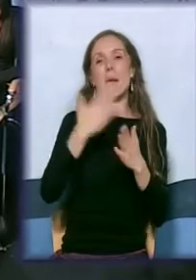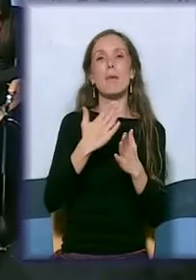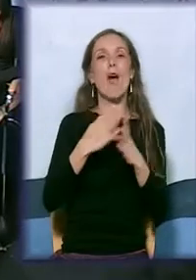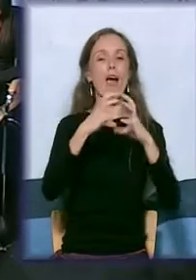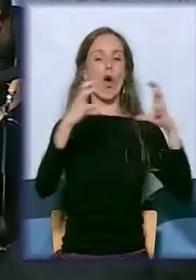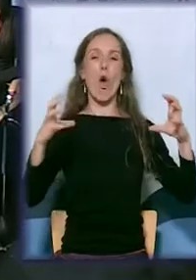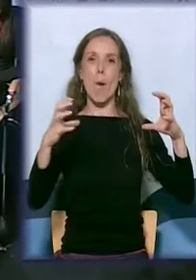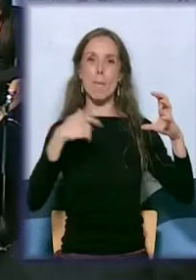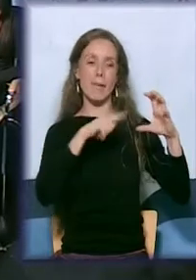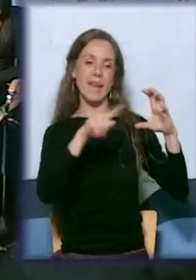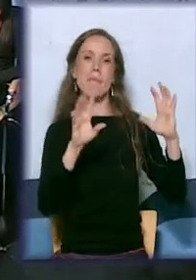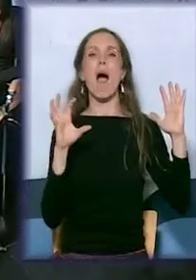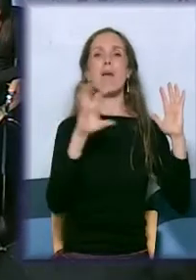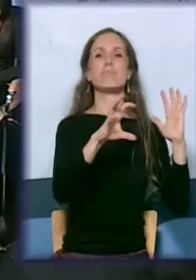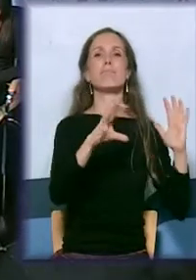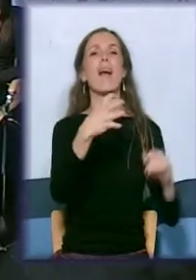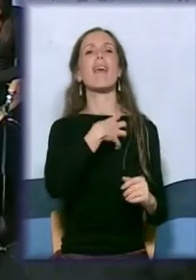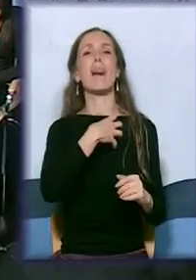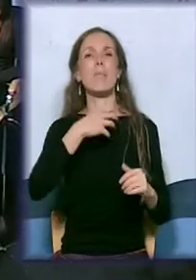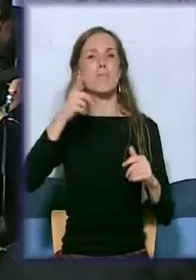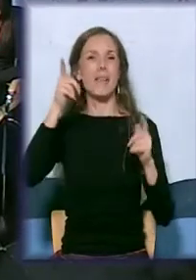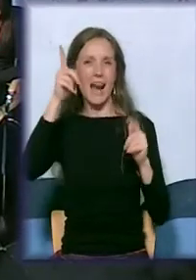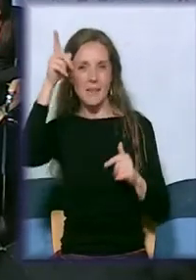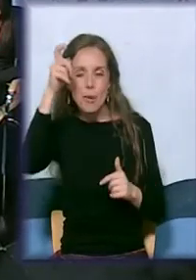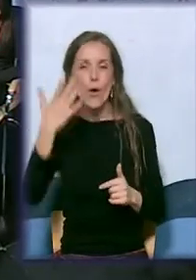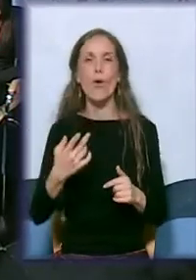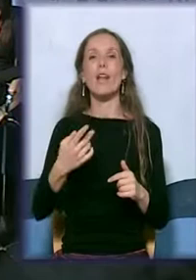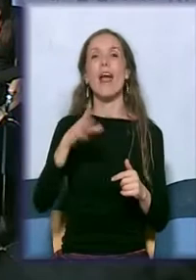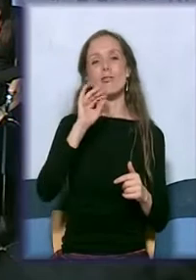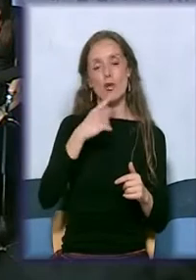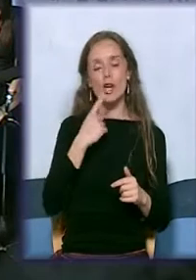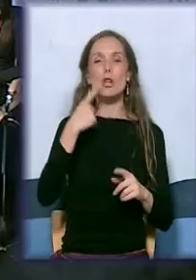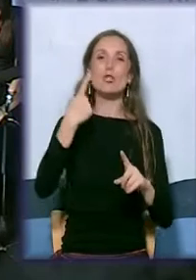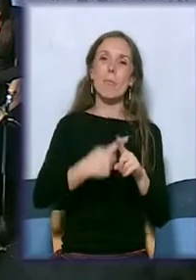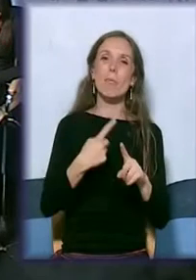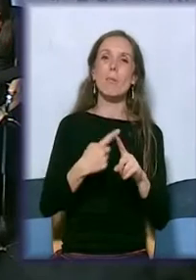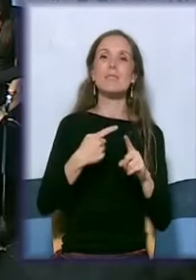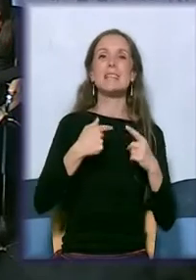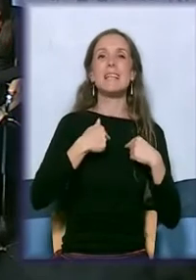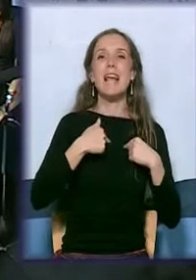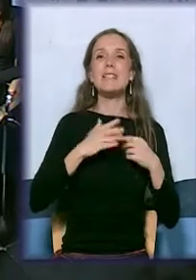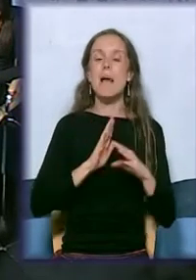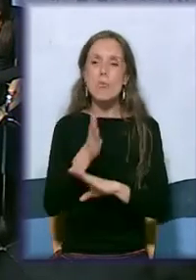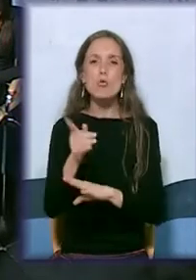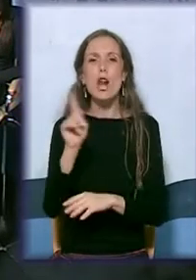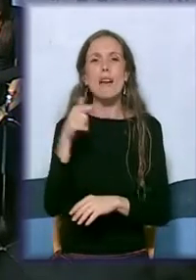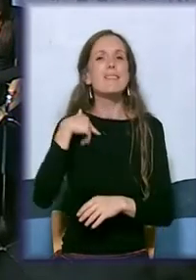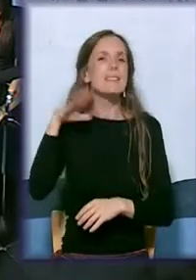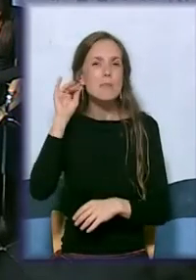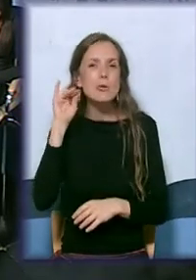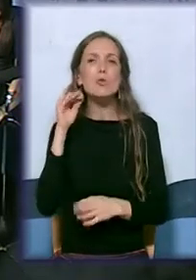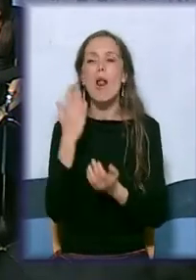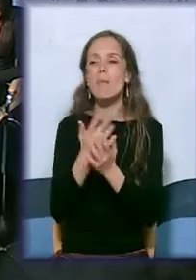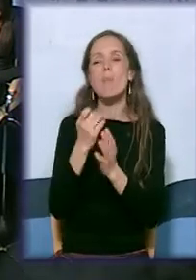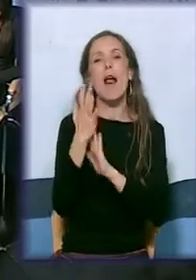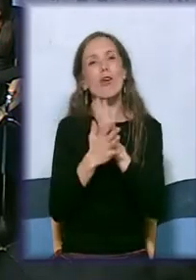pa onda smo sedeli, dobro, ja sam malo ušla i nisam ništa slušala, ali opet je tu i bilo malo